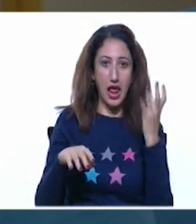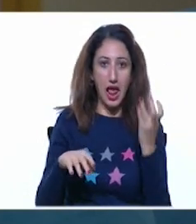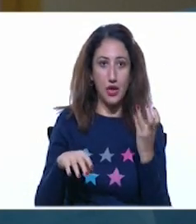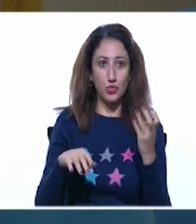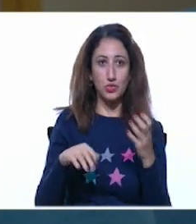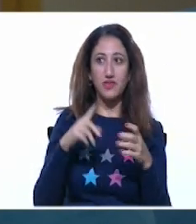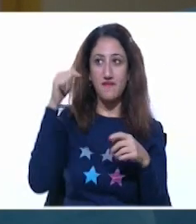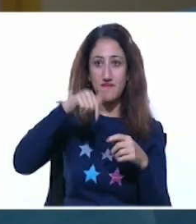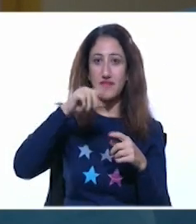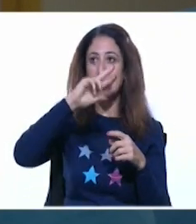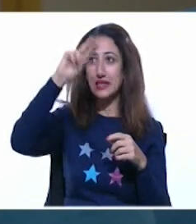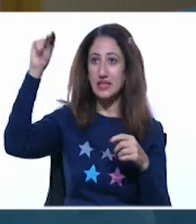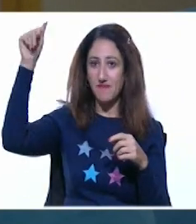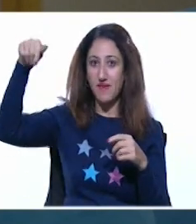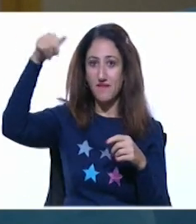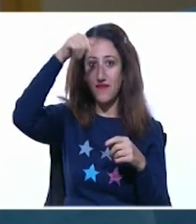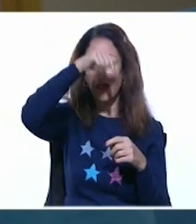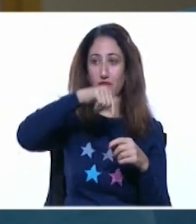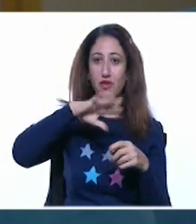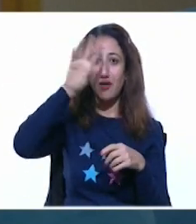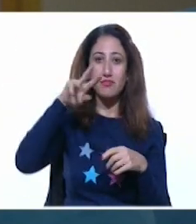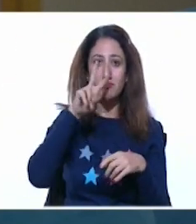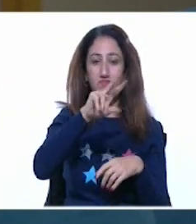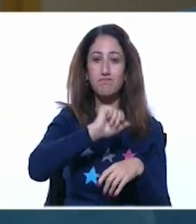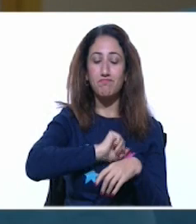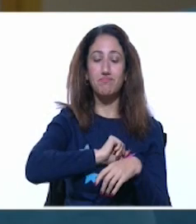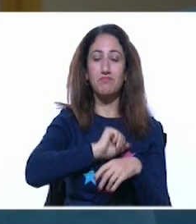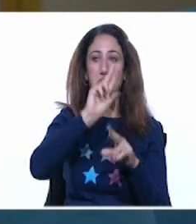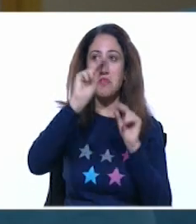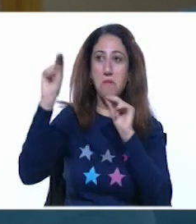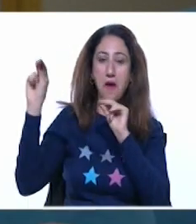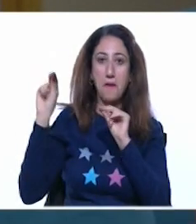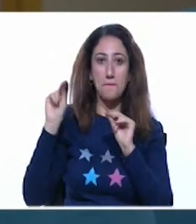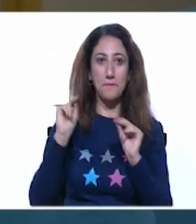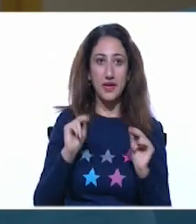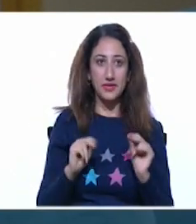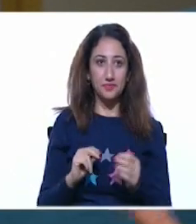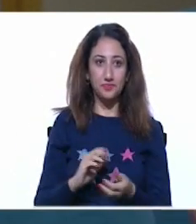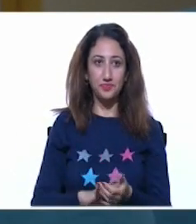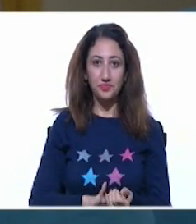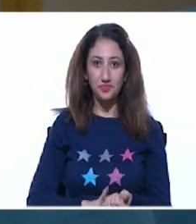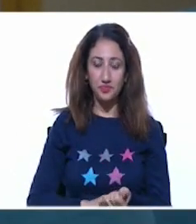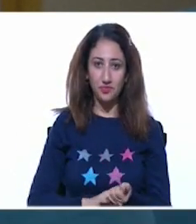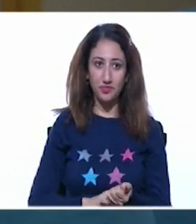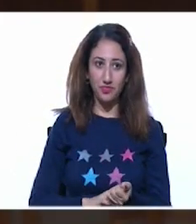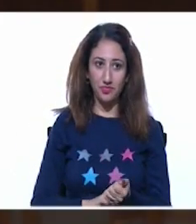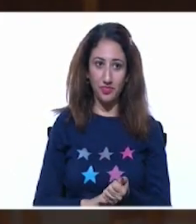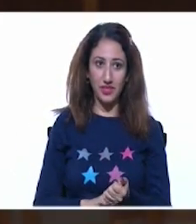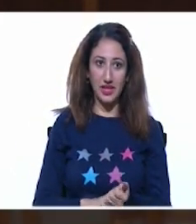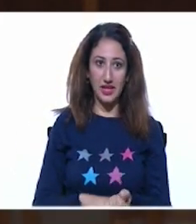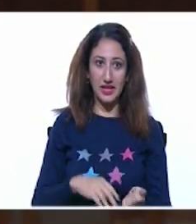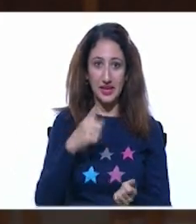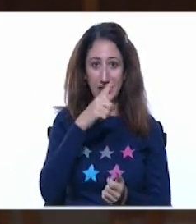بيوت كتير اتعرضت قبل كده كتير، فكان بالنسبه لنا الموضوع لا مش هيبقى بالحجم اللي حصل لربع ايراد. سمعت ان